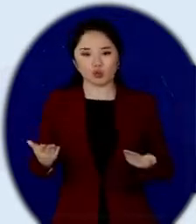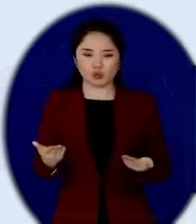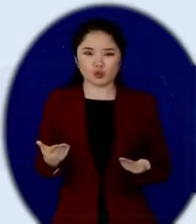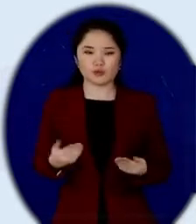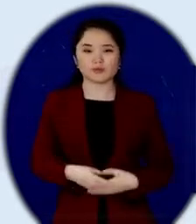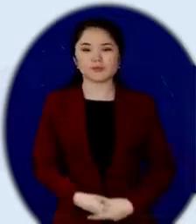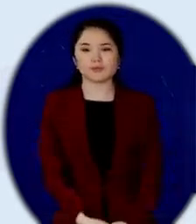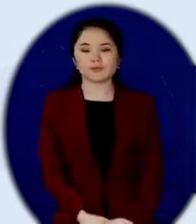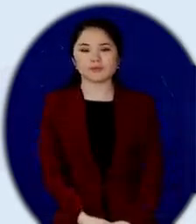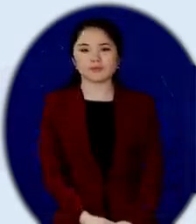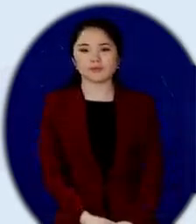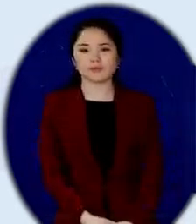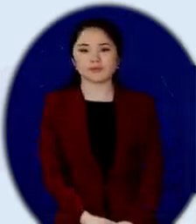олъё.